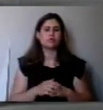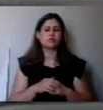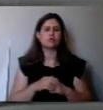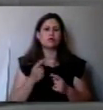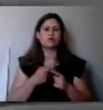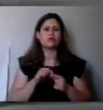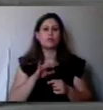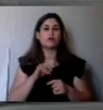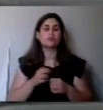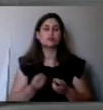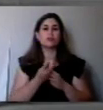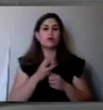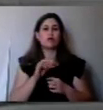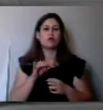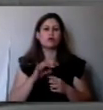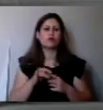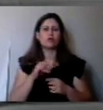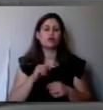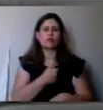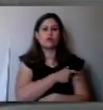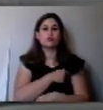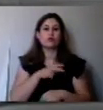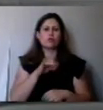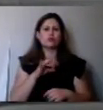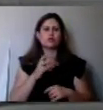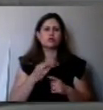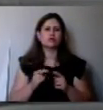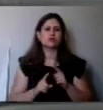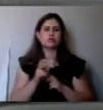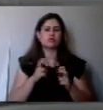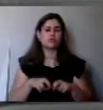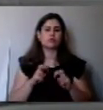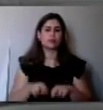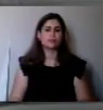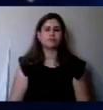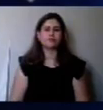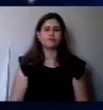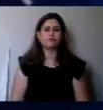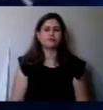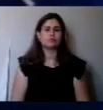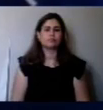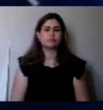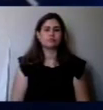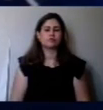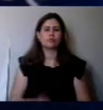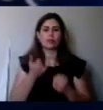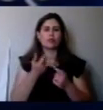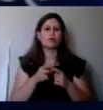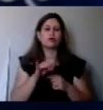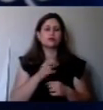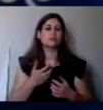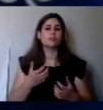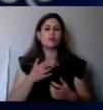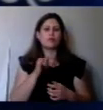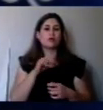приводу спалаху коронавірусу у лікарні Лучанського розпочалося розслідування. Наразі цим опікується